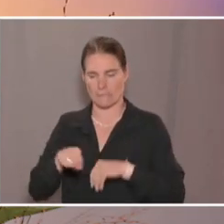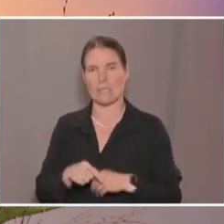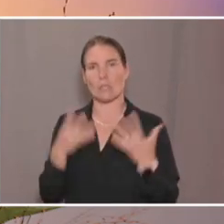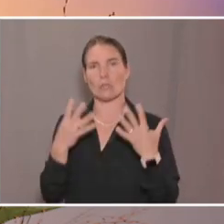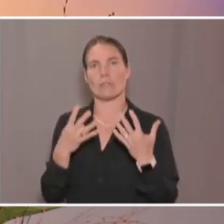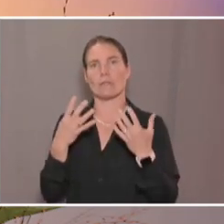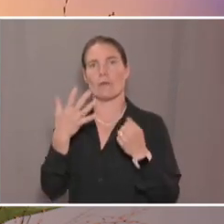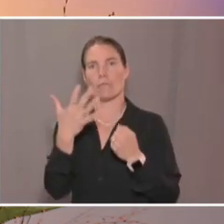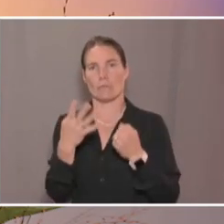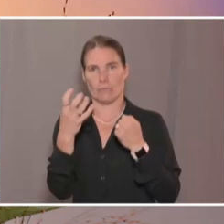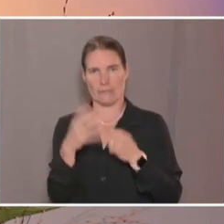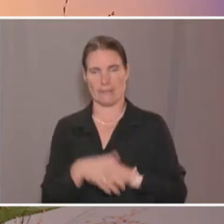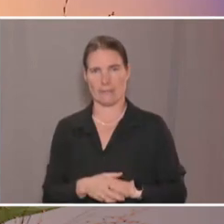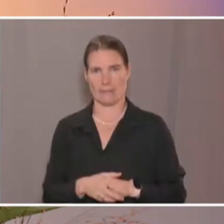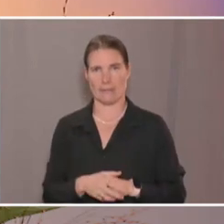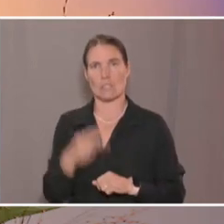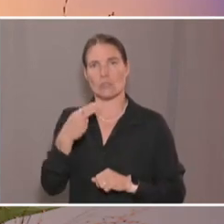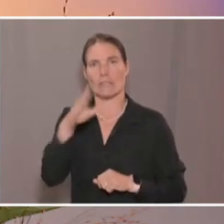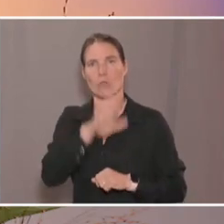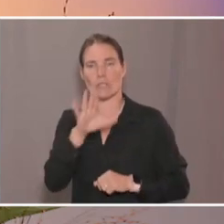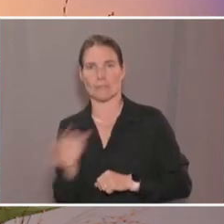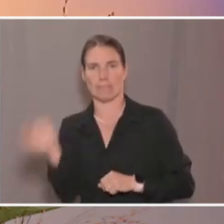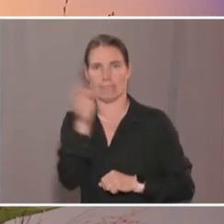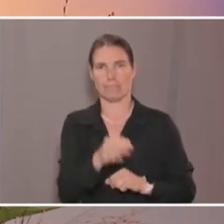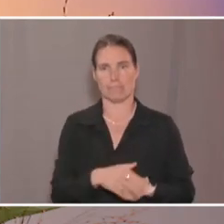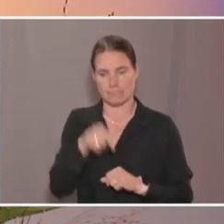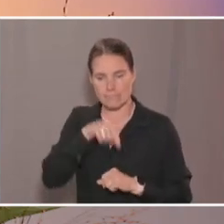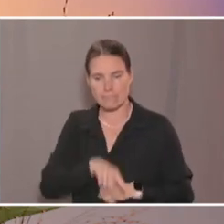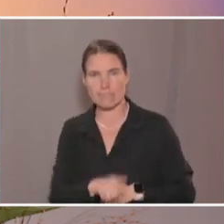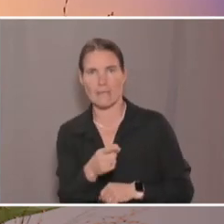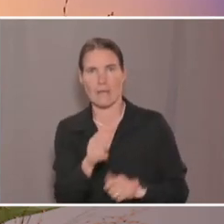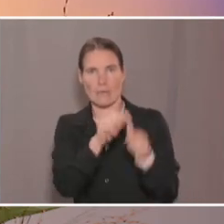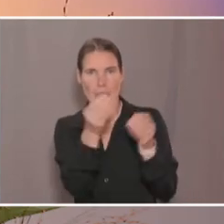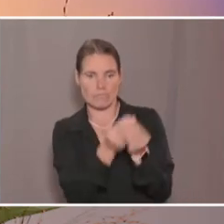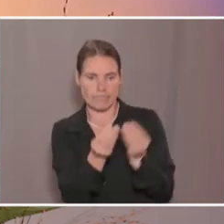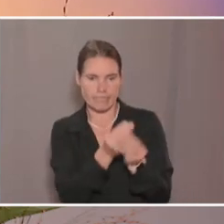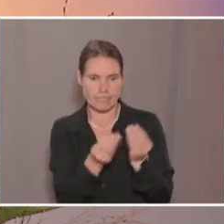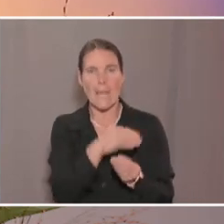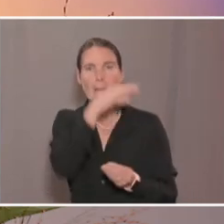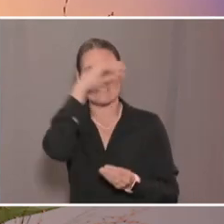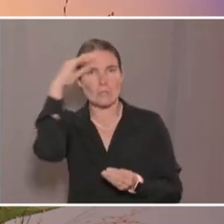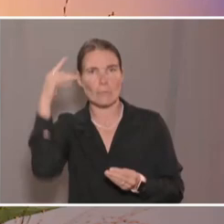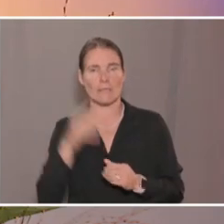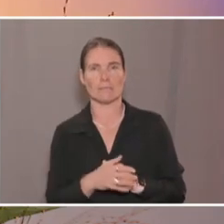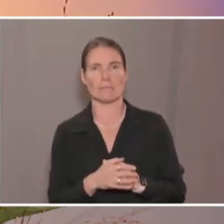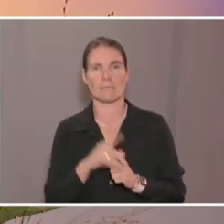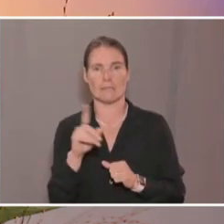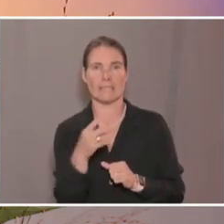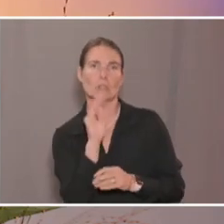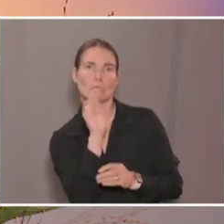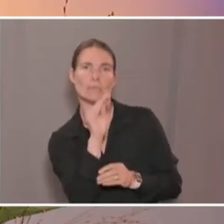1945 floh er nach Aumühle in Schleswig-Holstein. Dort formulierte er noch im Sommer eine Denkschrift zur